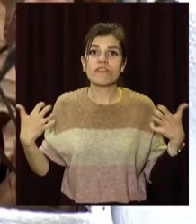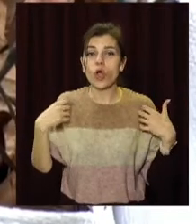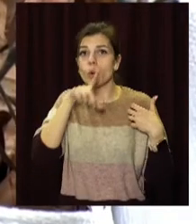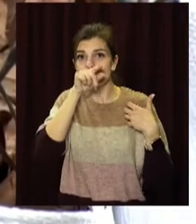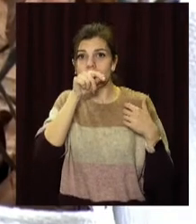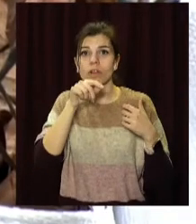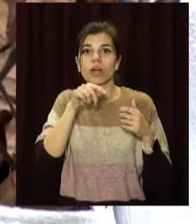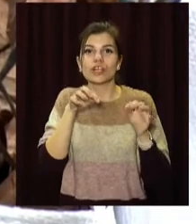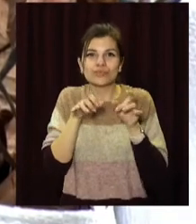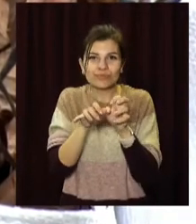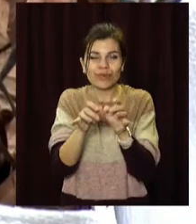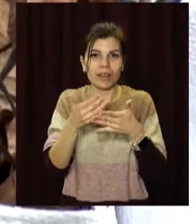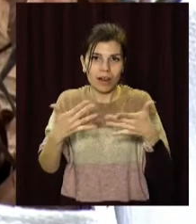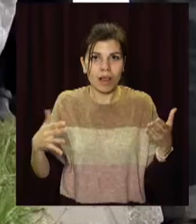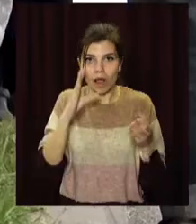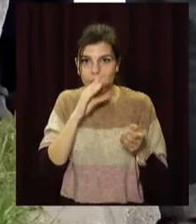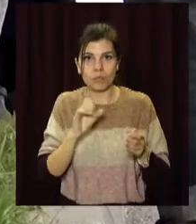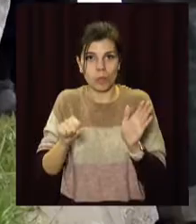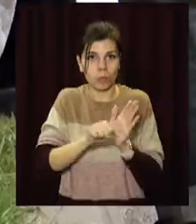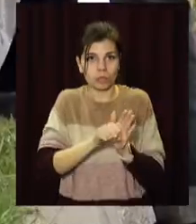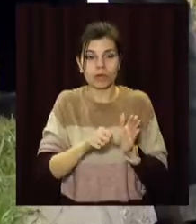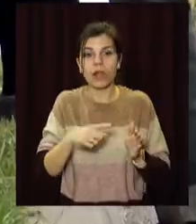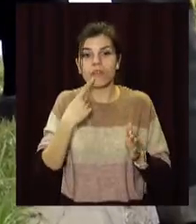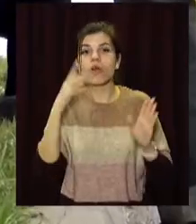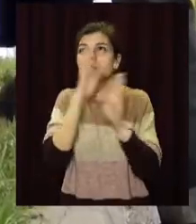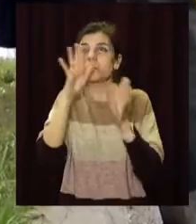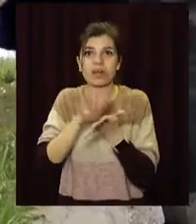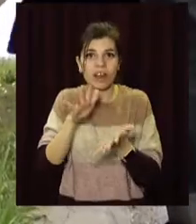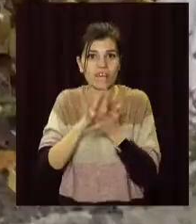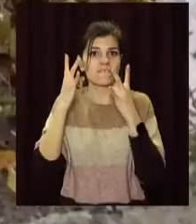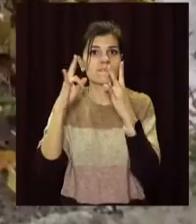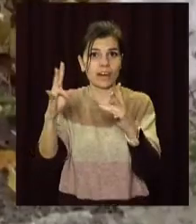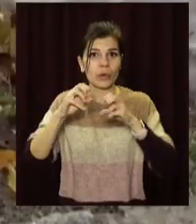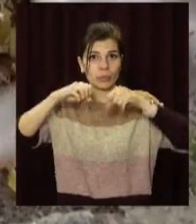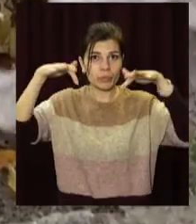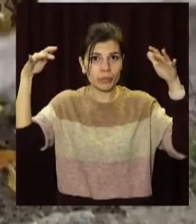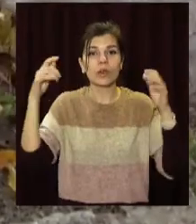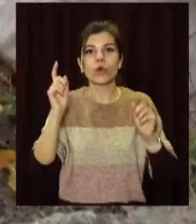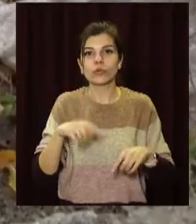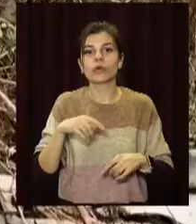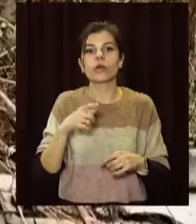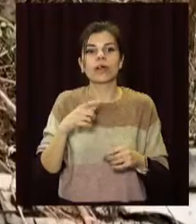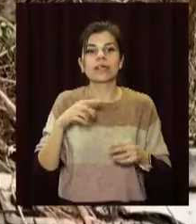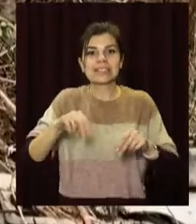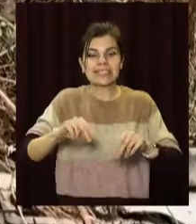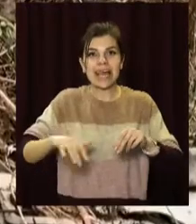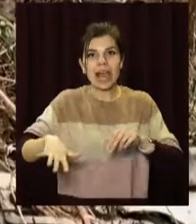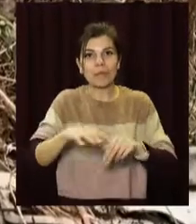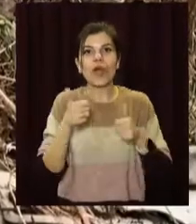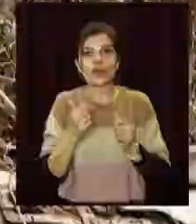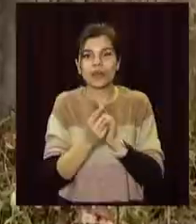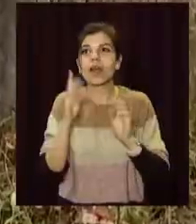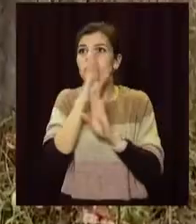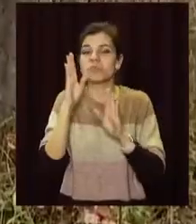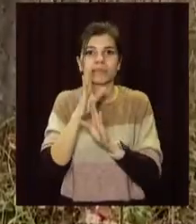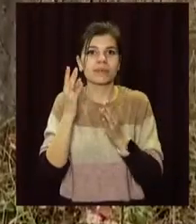птахи, комахи. Серед негативних наслідків – забруднення повітря та зниження родючості ґрунтів, а також зміна